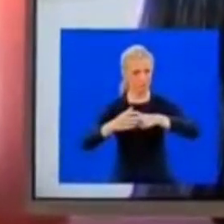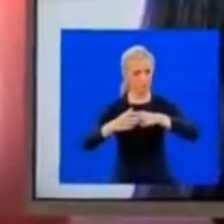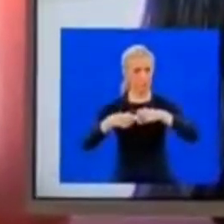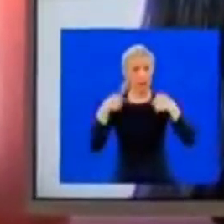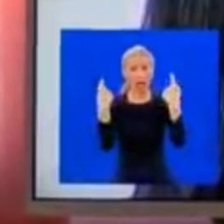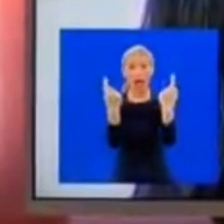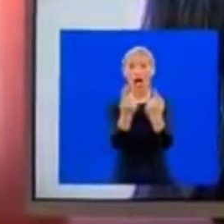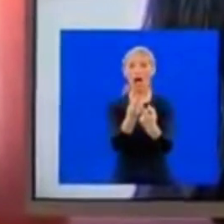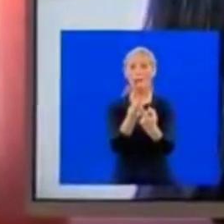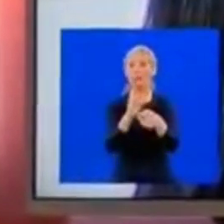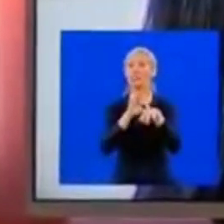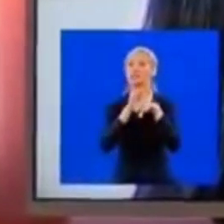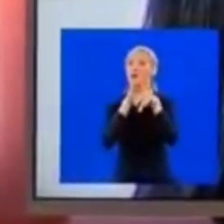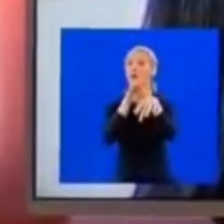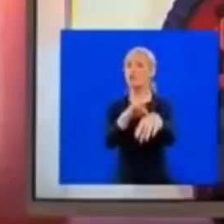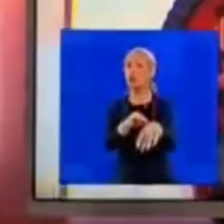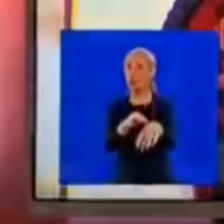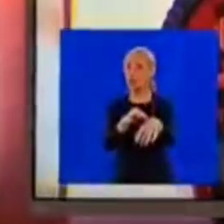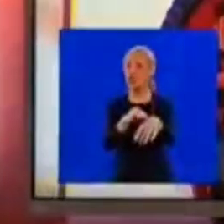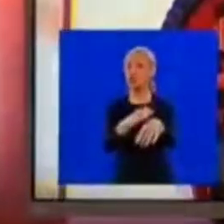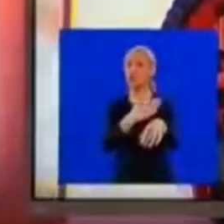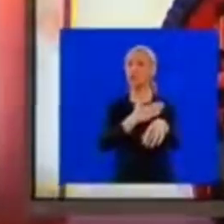A mi smo, vodeći se